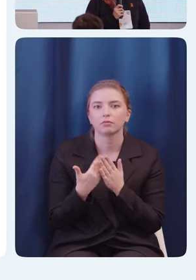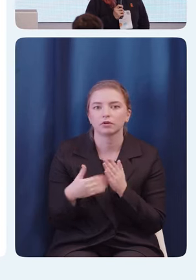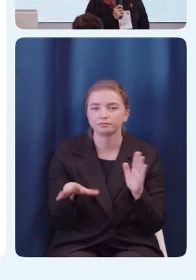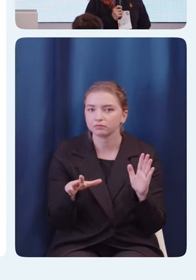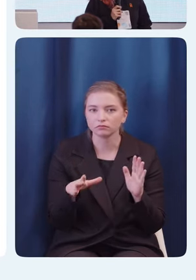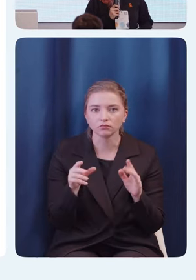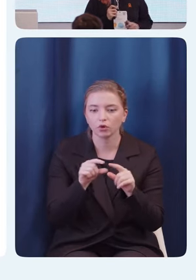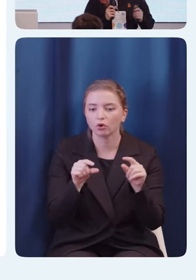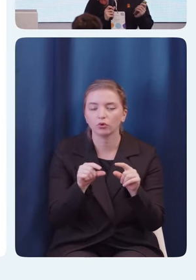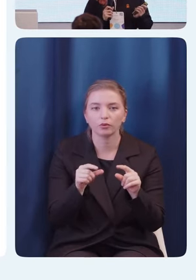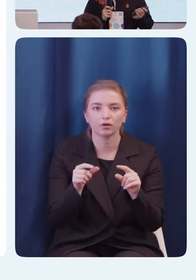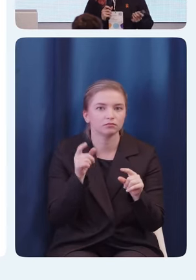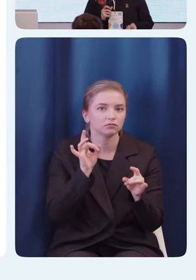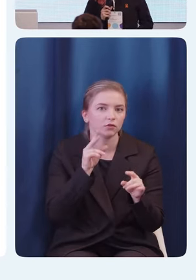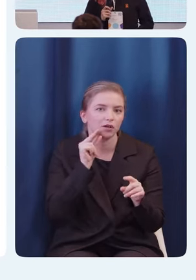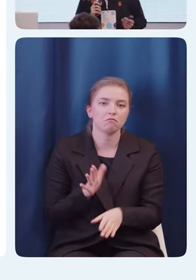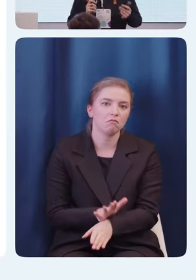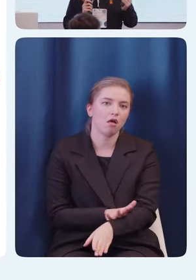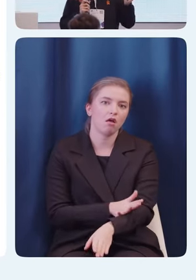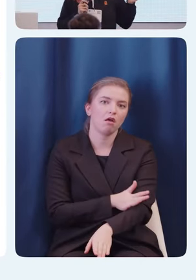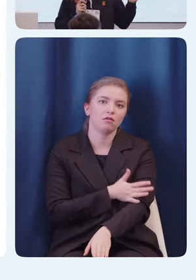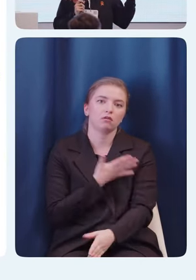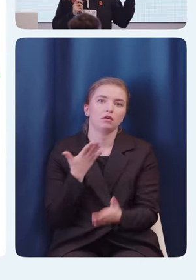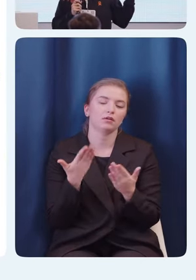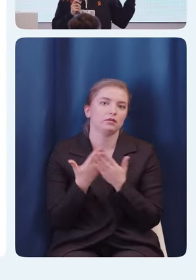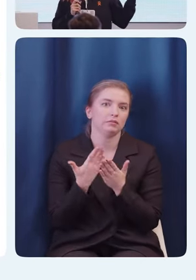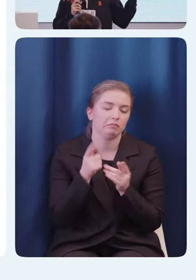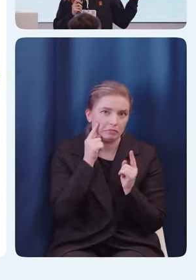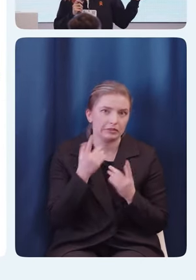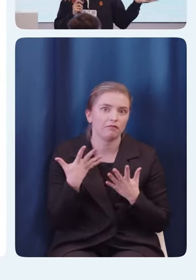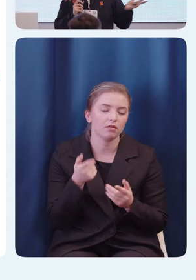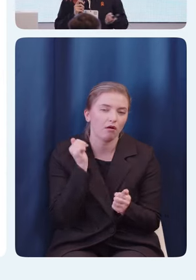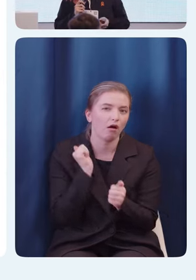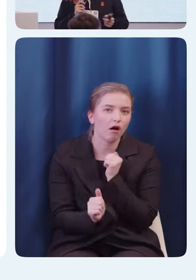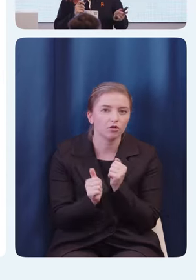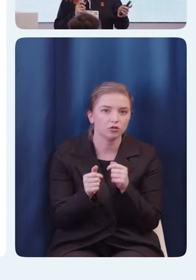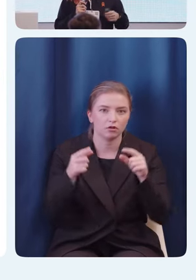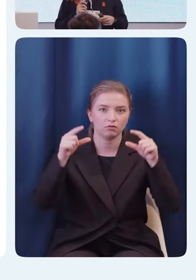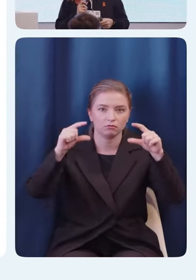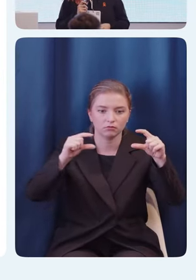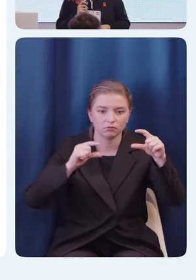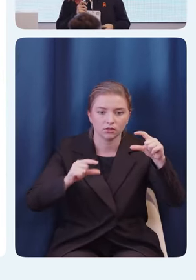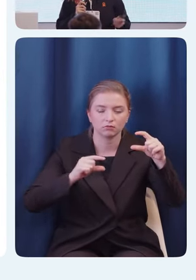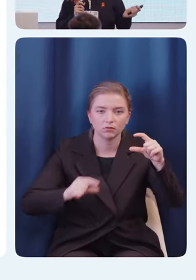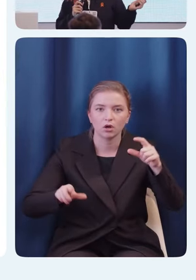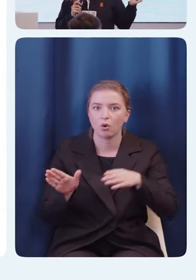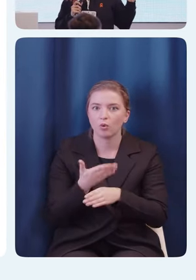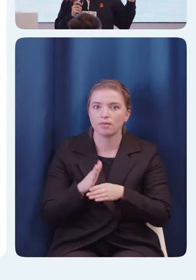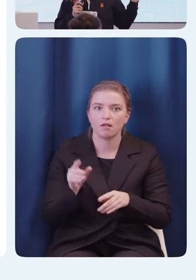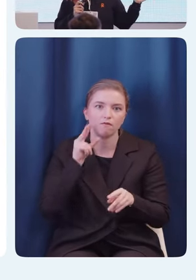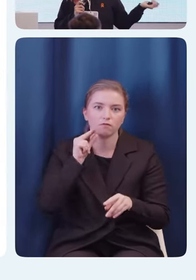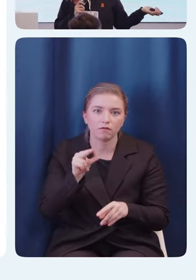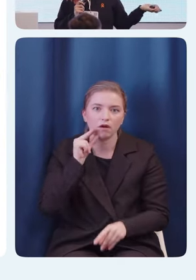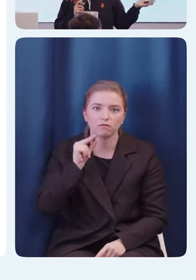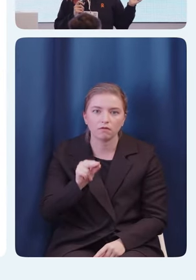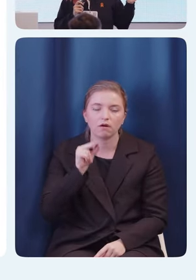for Accessibility со значением null. Если мы будем озвучивать каждую view как отдельный элемент, такие